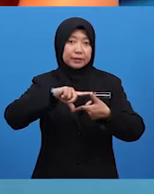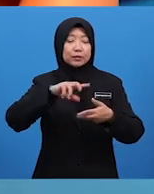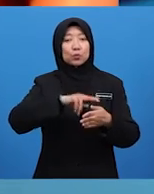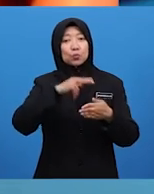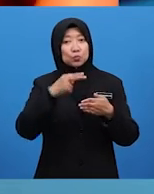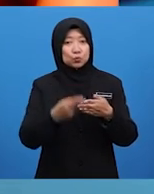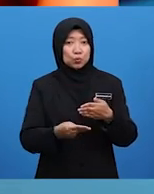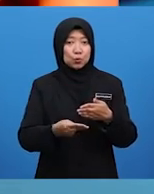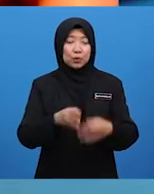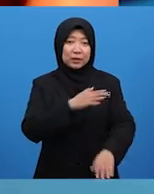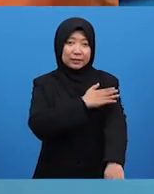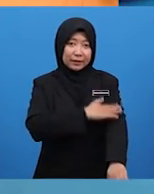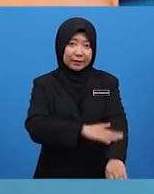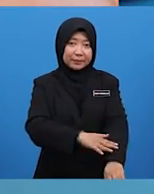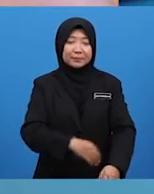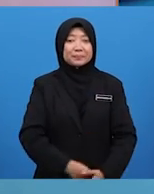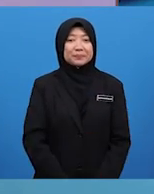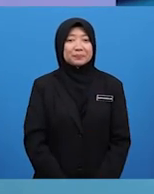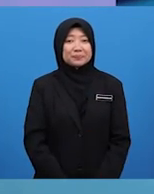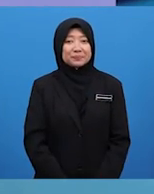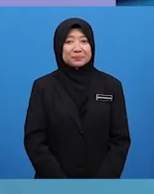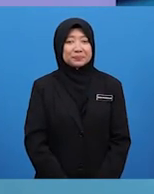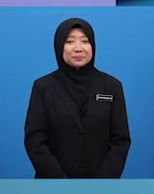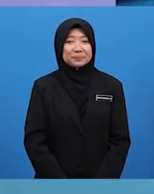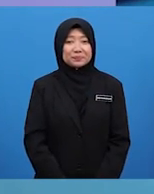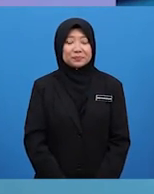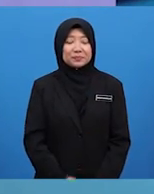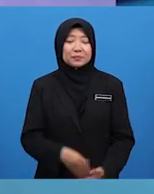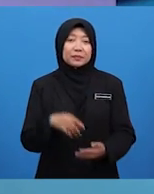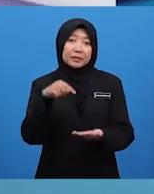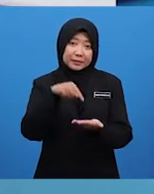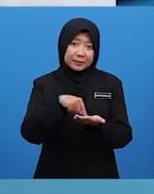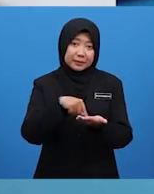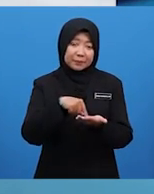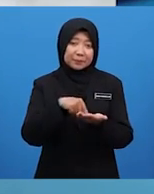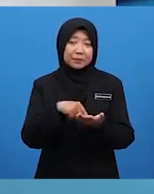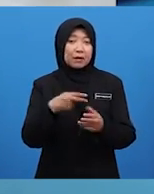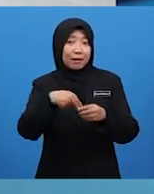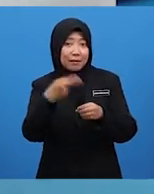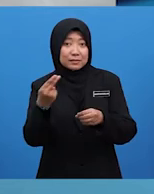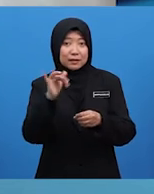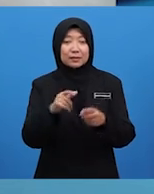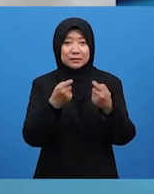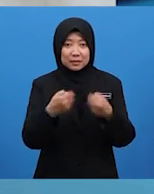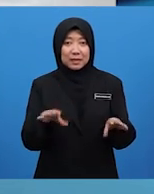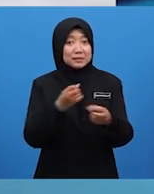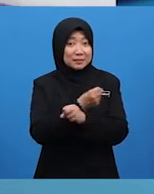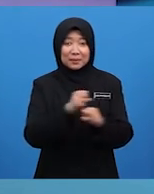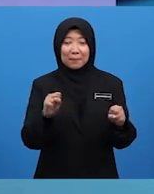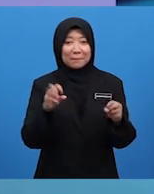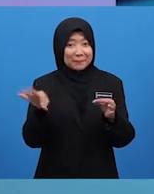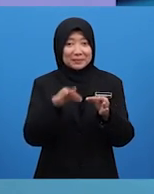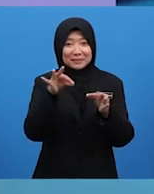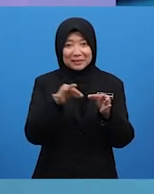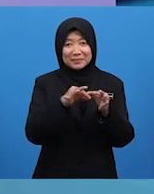hujung lengan. Baiklah murid-murid, ini adalah hasil yang telah siap